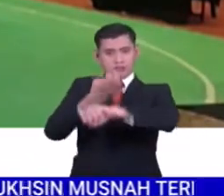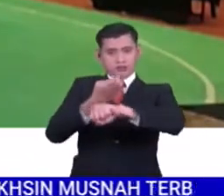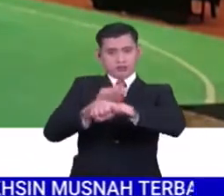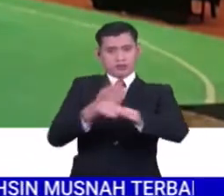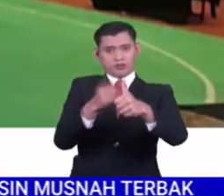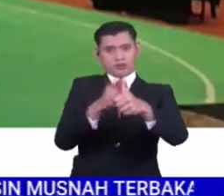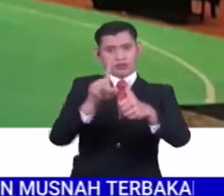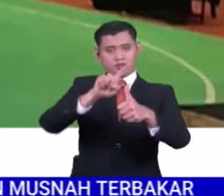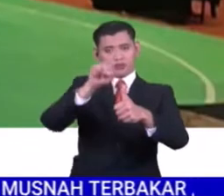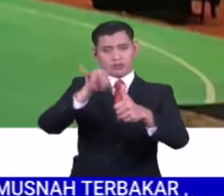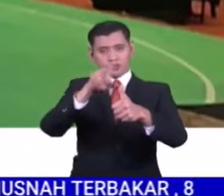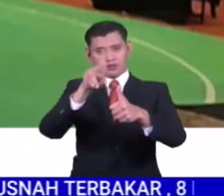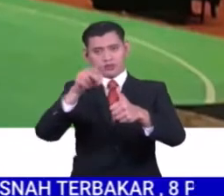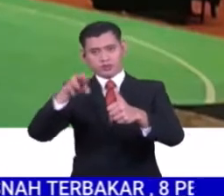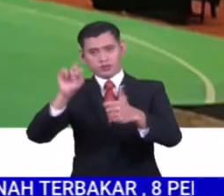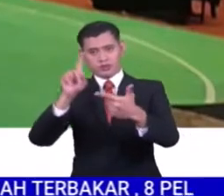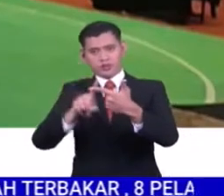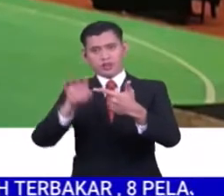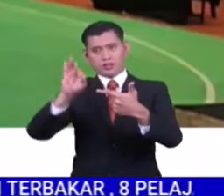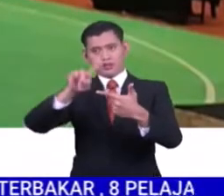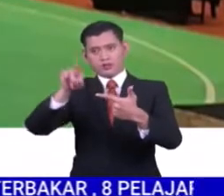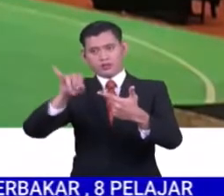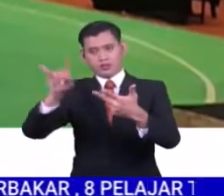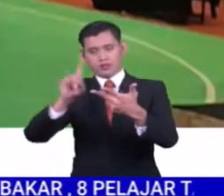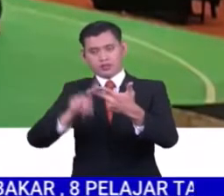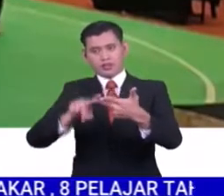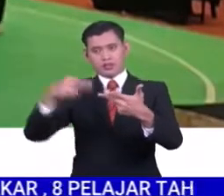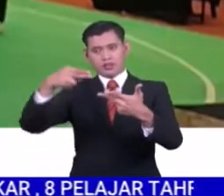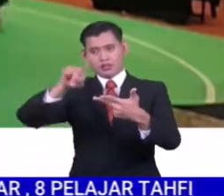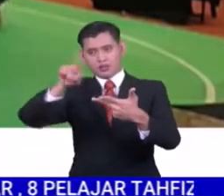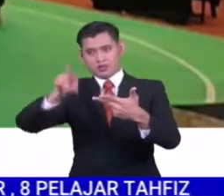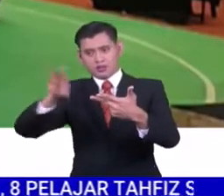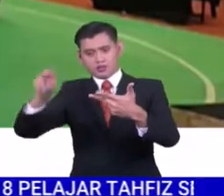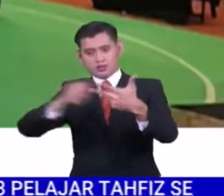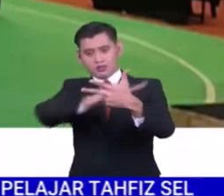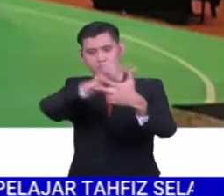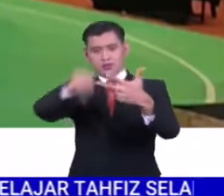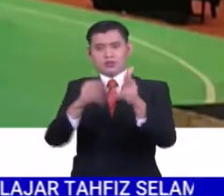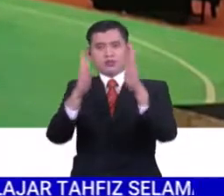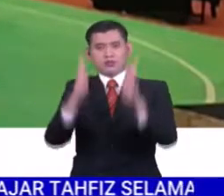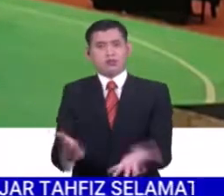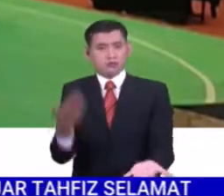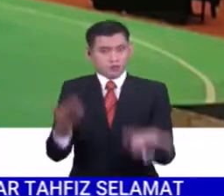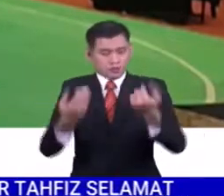Muhammad Al-Jufri Jamari, Fauzi Khalid dan Muhammad Hazim Amsal. Datuk Megat